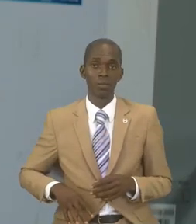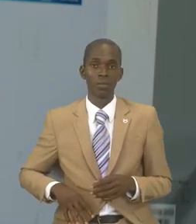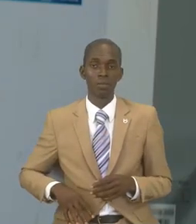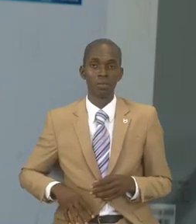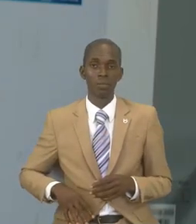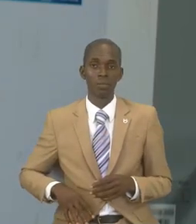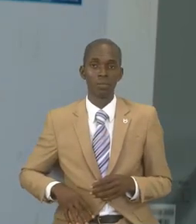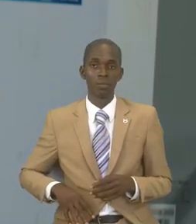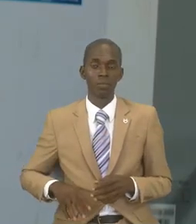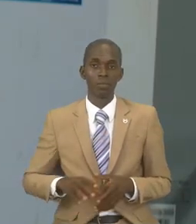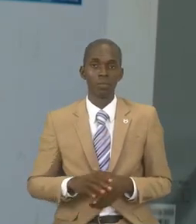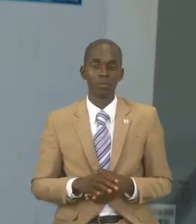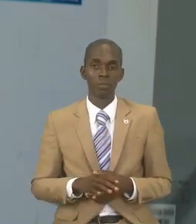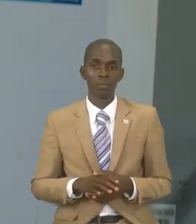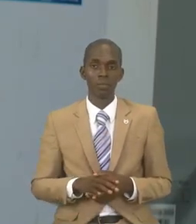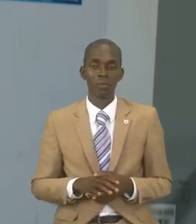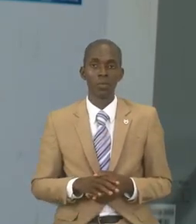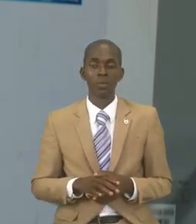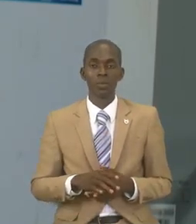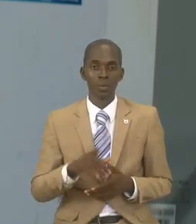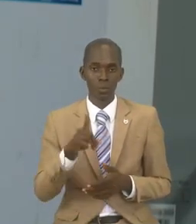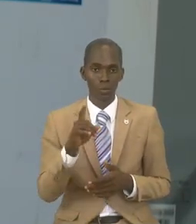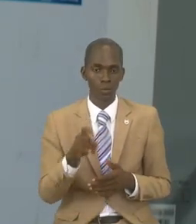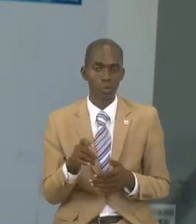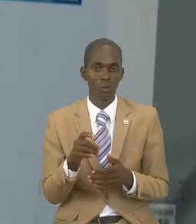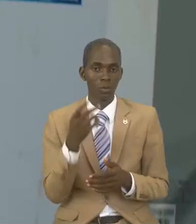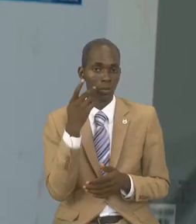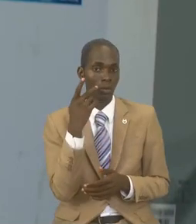En ligne, évidemment. Prenez note.